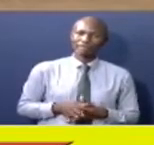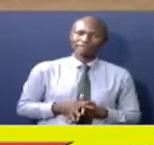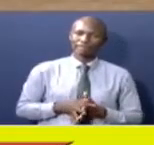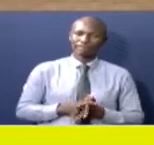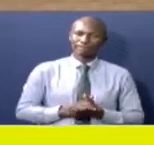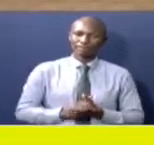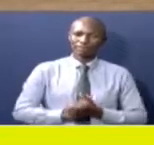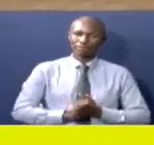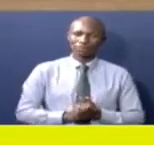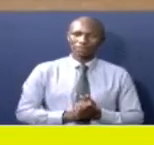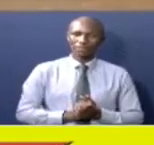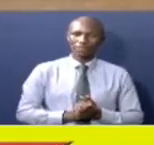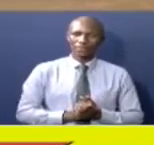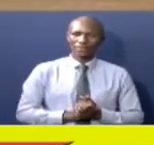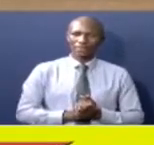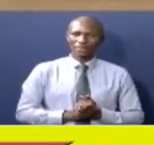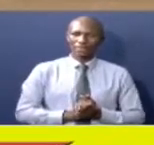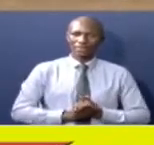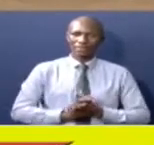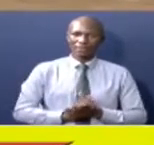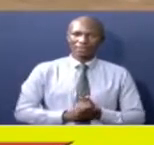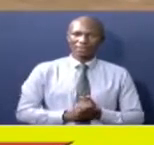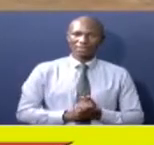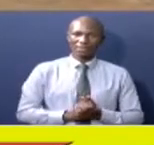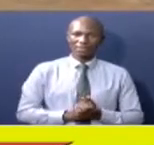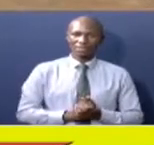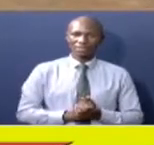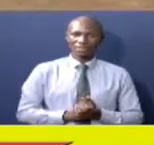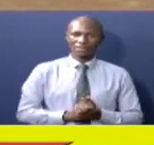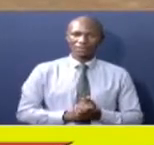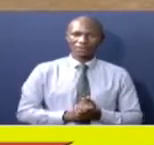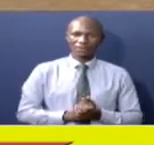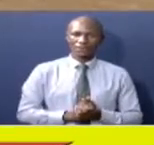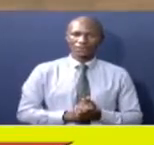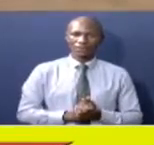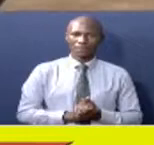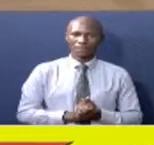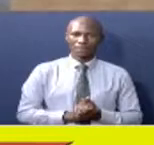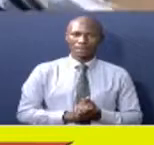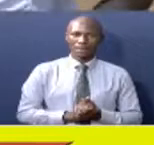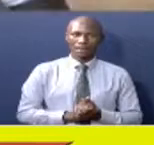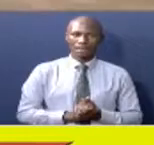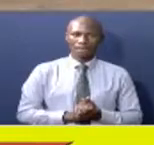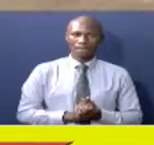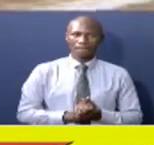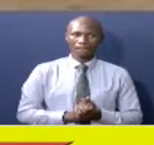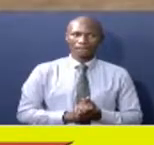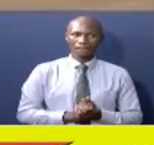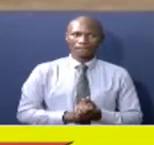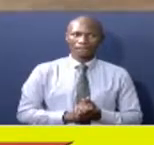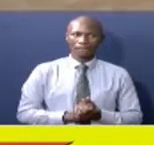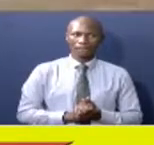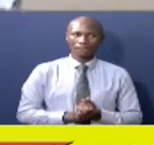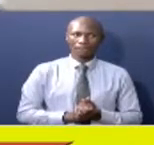Pigwe kia tunakataa kula basakafu. Liketleta mwje nsuri. Deri kotanga na weka nyavuni hapa. Namna gani. Dakika